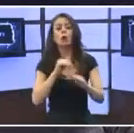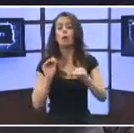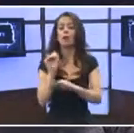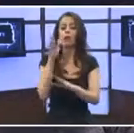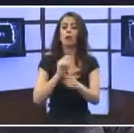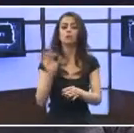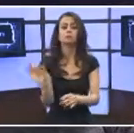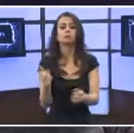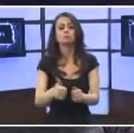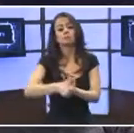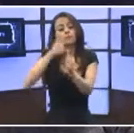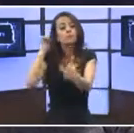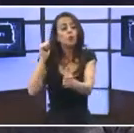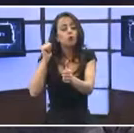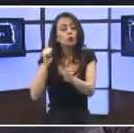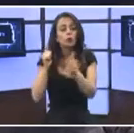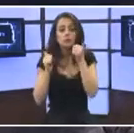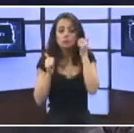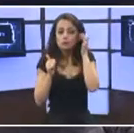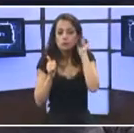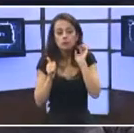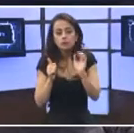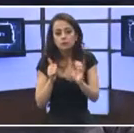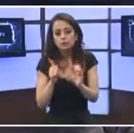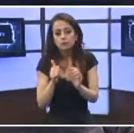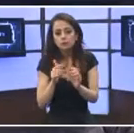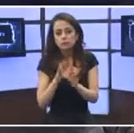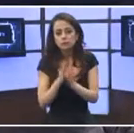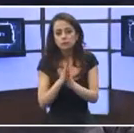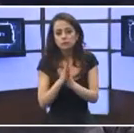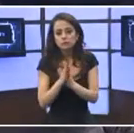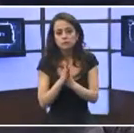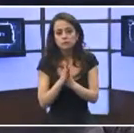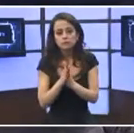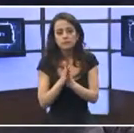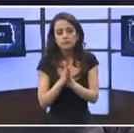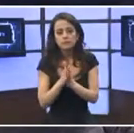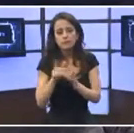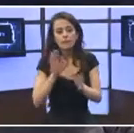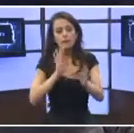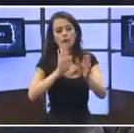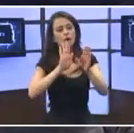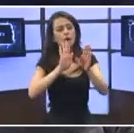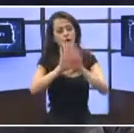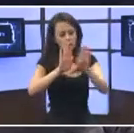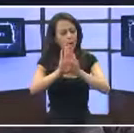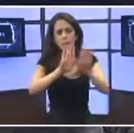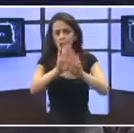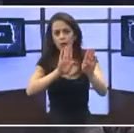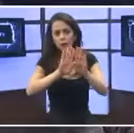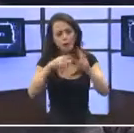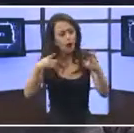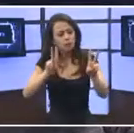evet. Belediyeler zaten birçok kapı açıyor size. Çok ben kapısının kapalı olduğunu görmedim başkanımın. Git kapıyı vurmana gerek yok yani. Selamünaleyküm ben geldim de